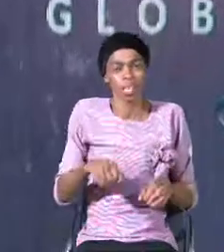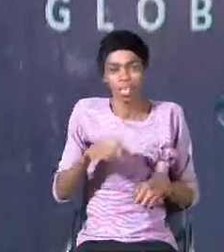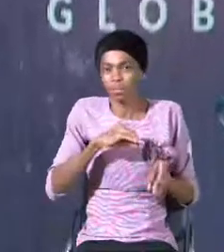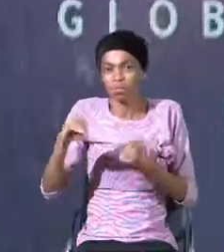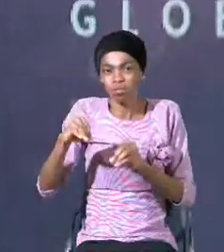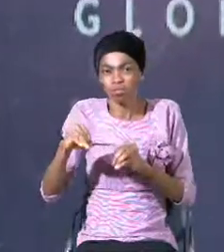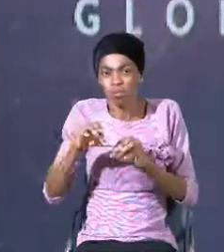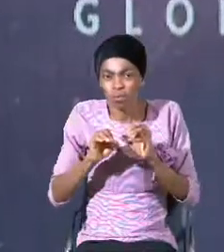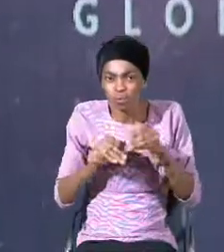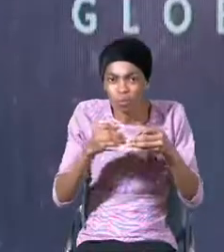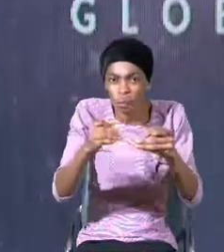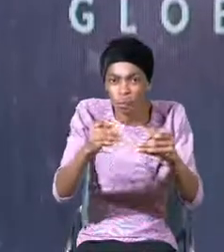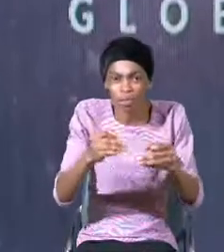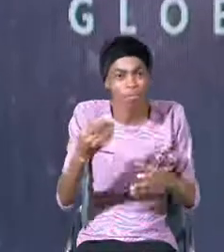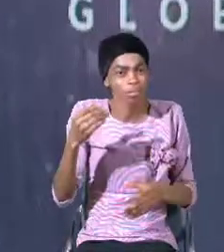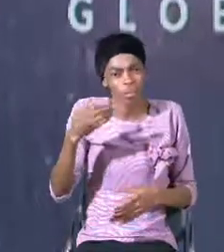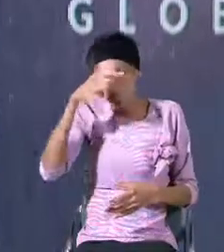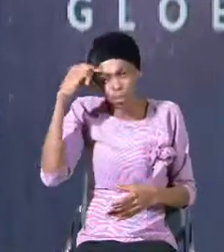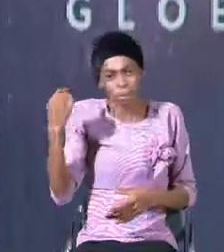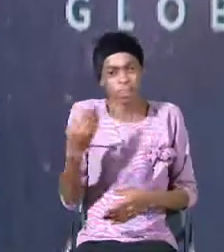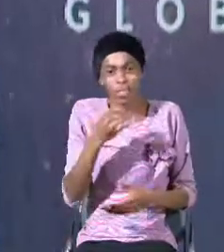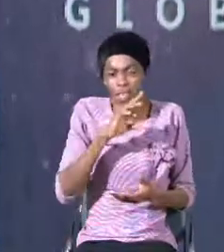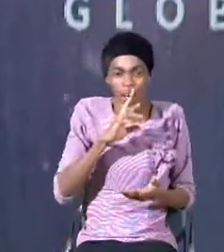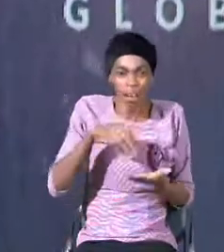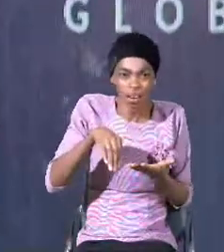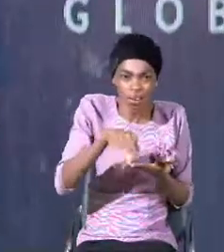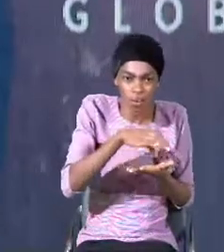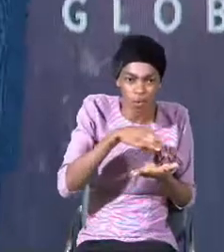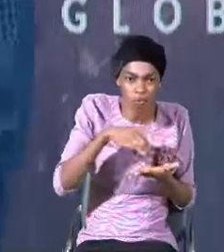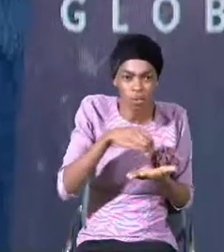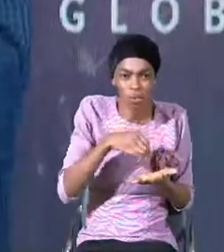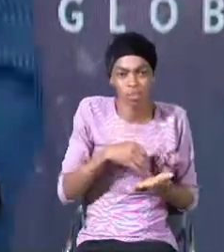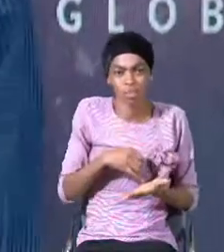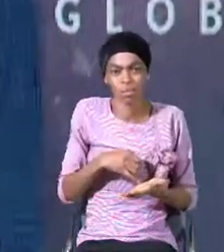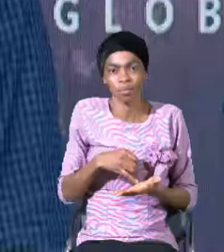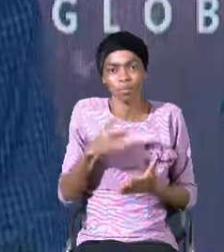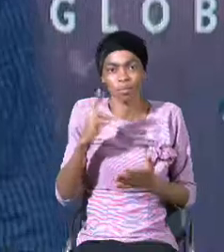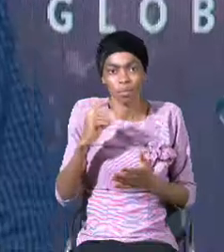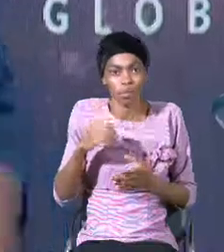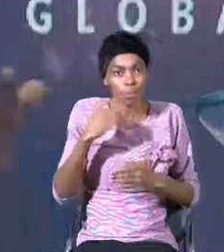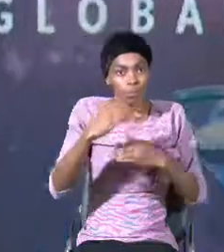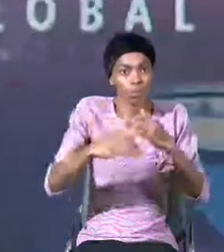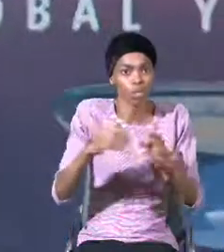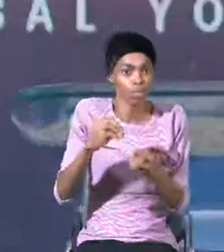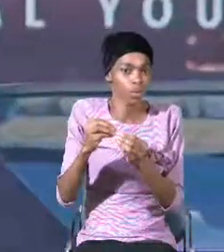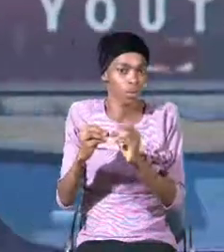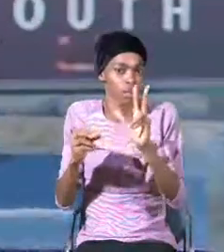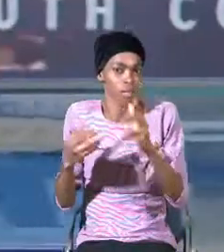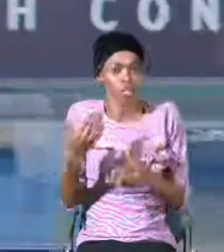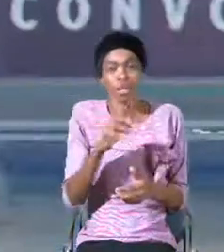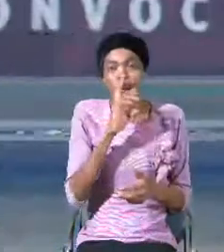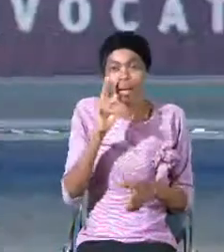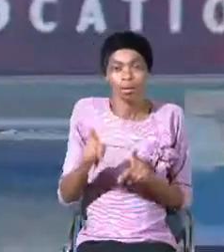à aller de l'avant. Parce que ils mènent une vie coincée. Troisièmement, il y a des